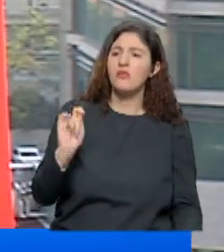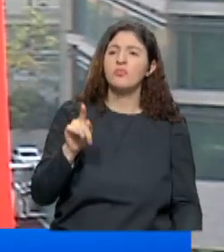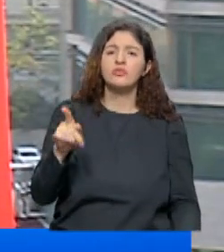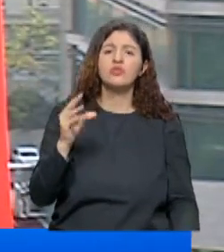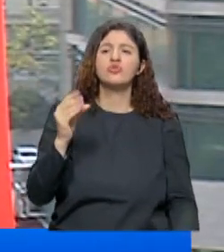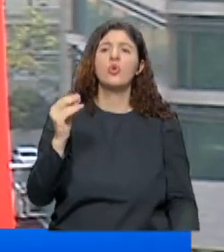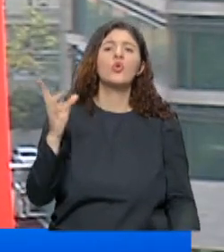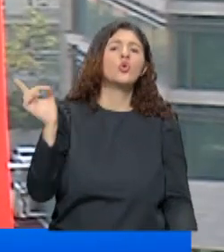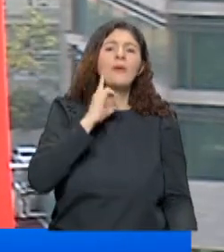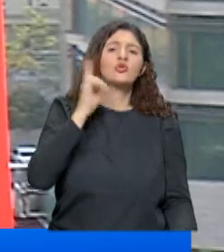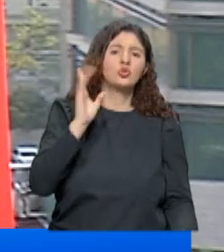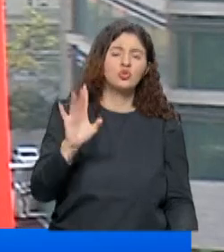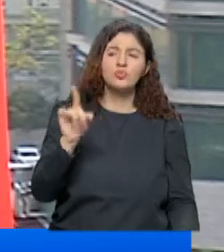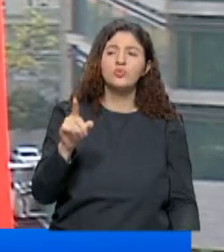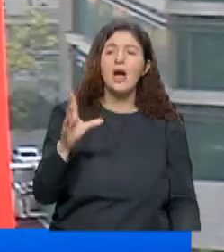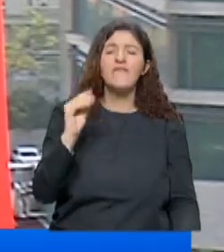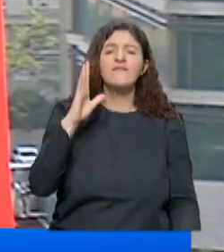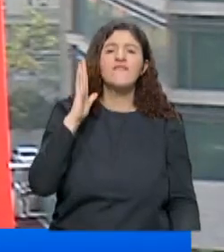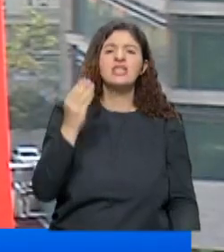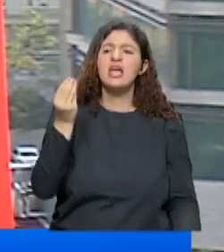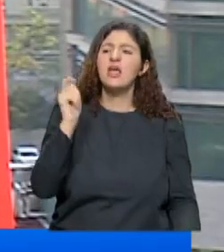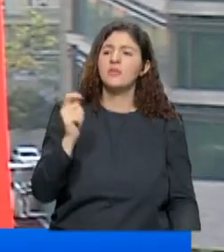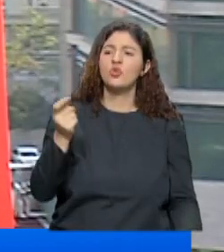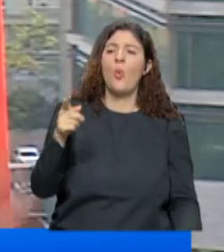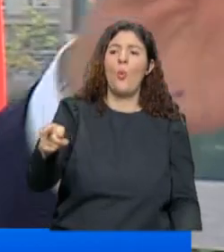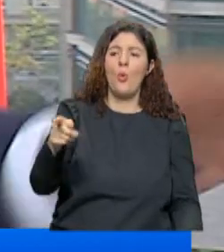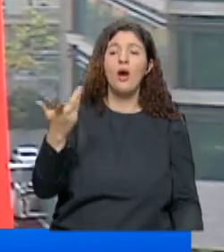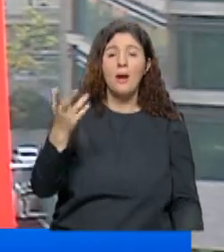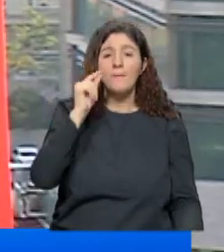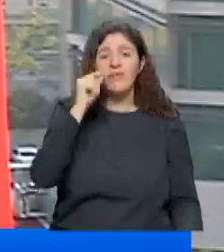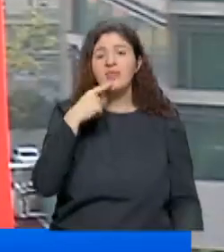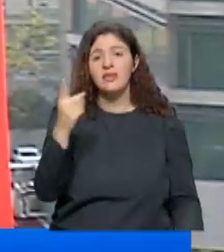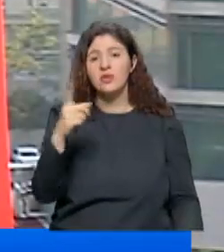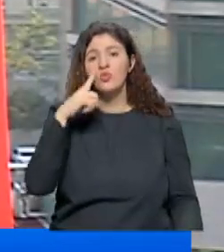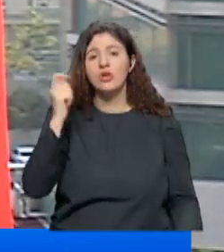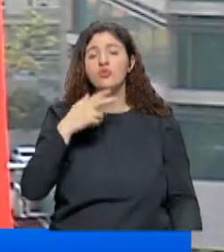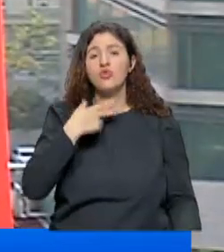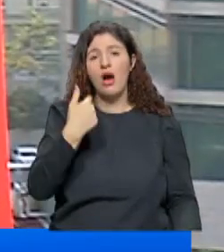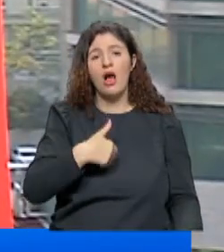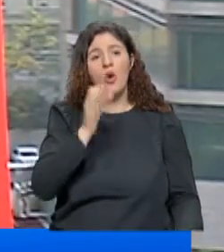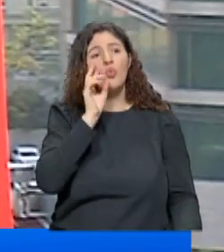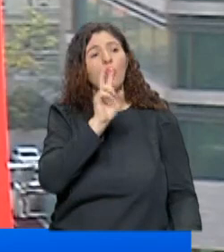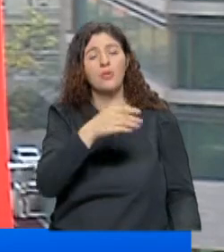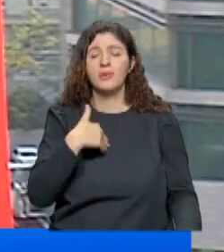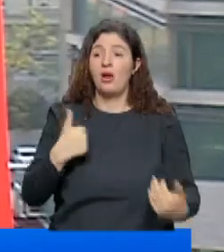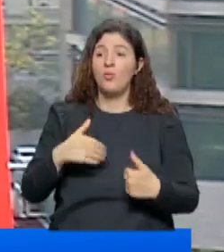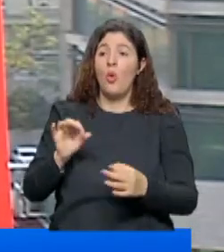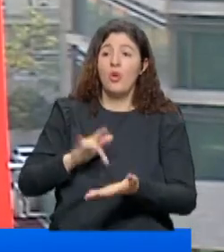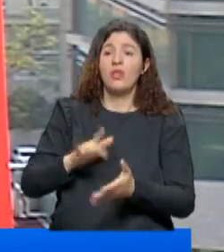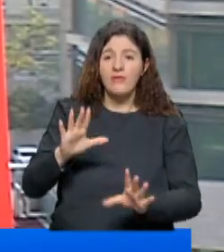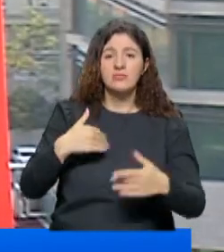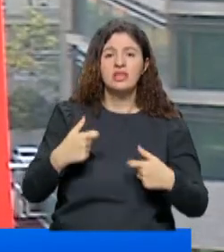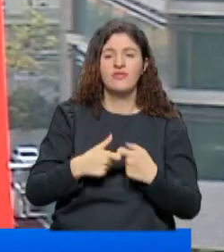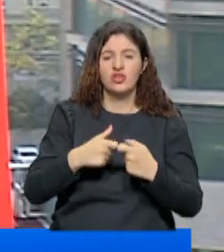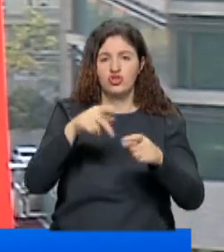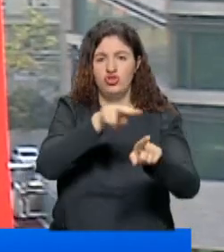bunlarda çok revaçta. Bu ara en çok iyi yaptıkları iş o. Beyefendi dedik işte Ukrayna'nın, Rusya'nın hali ortada, bizim halimiz de ortada. Evet, bir savaş